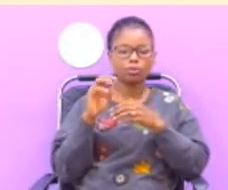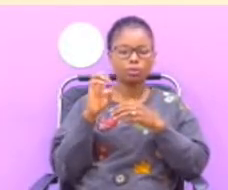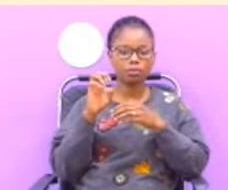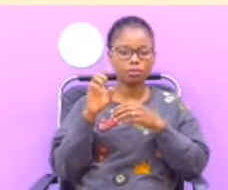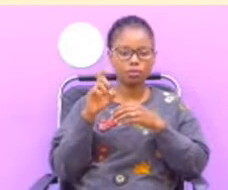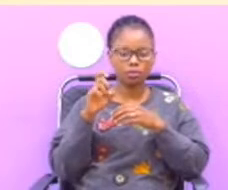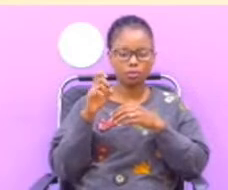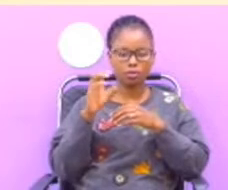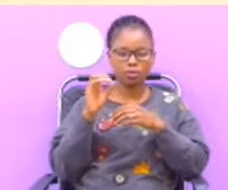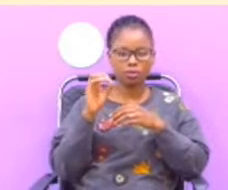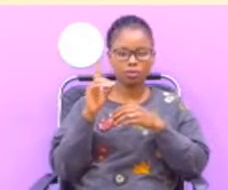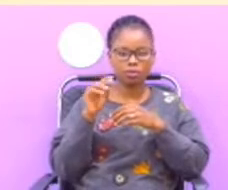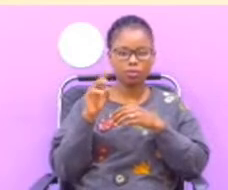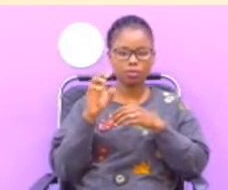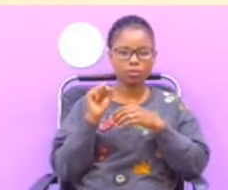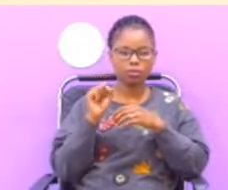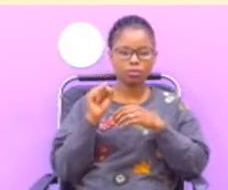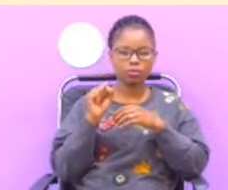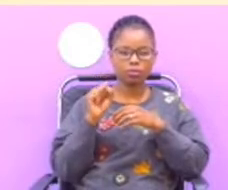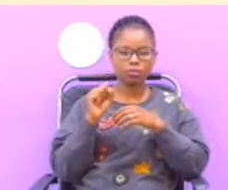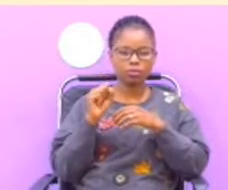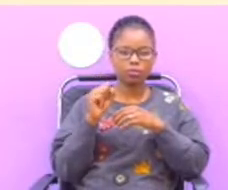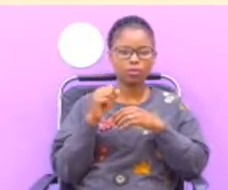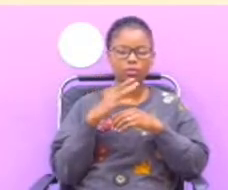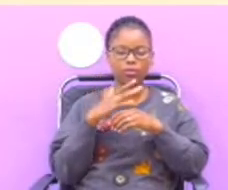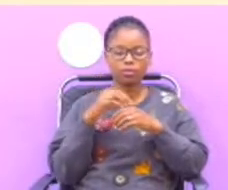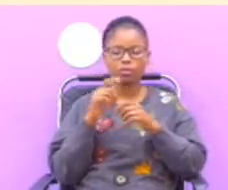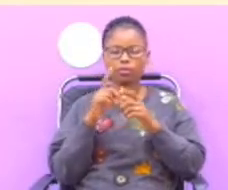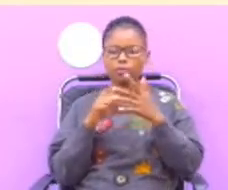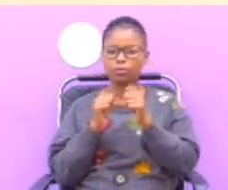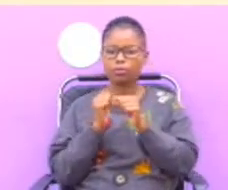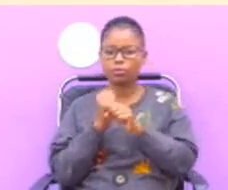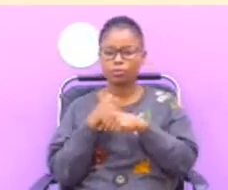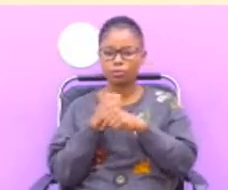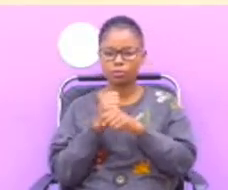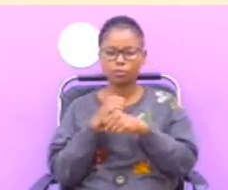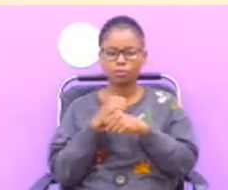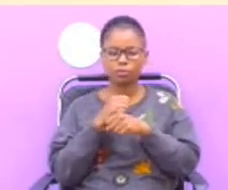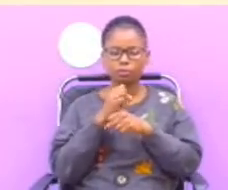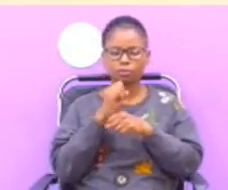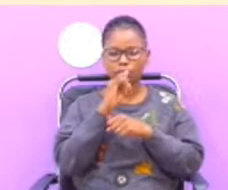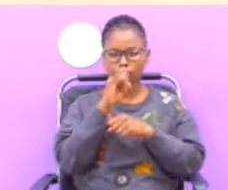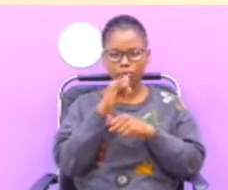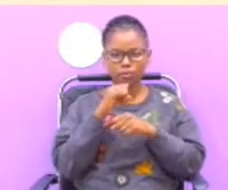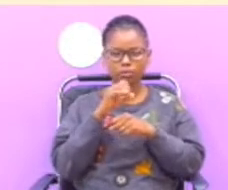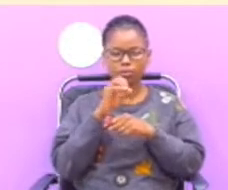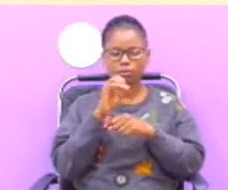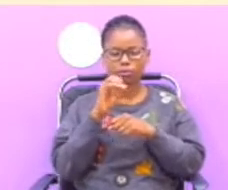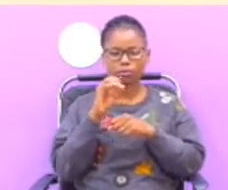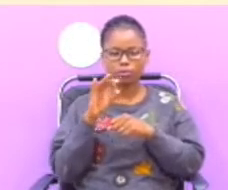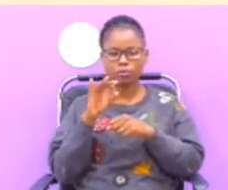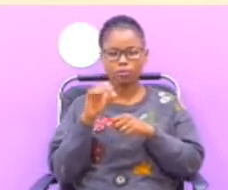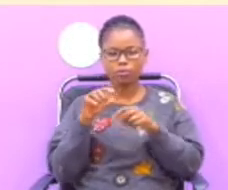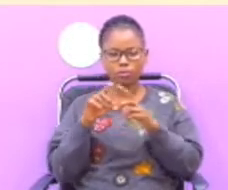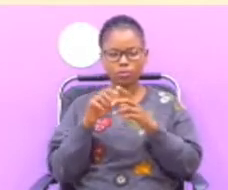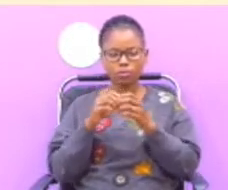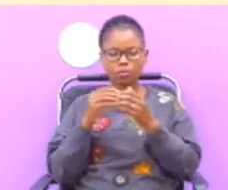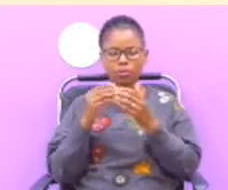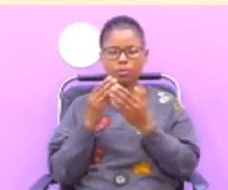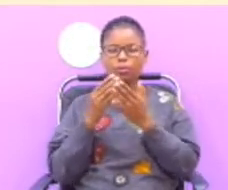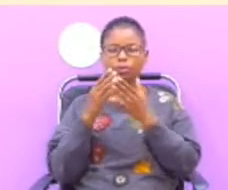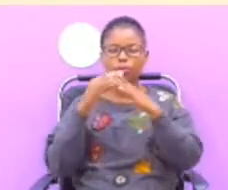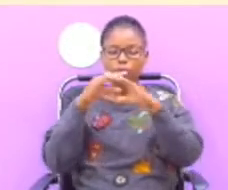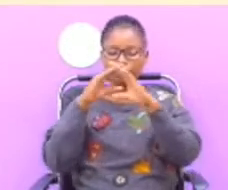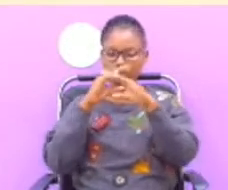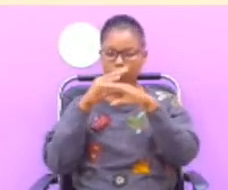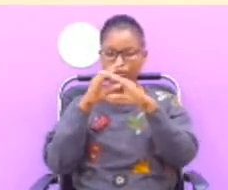egũtũhotithia nĩgetha tũmenye nĩkĩ kĩratũma macoro maya maraika mahurie macoro maya